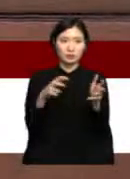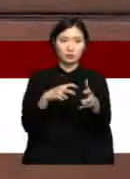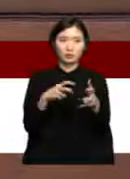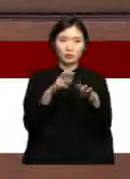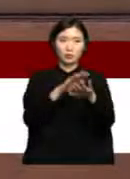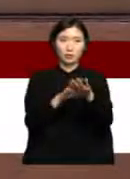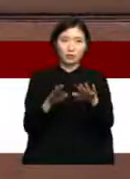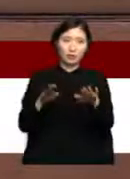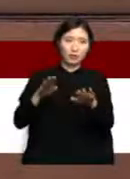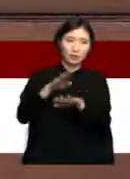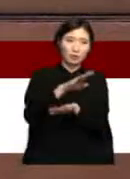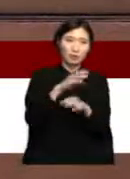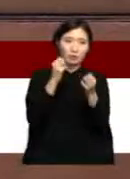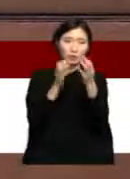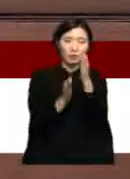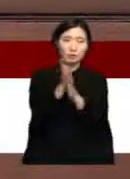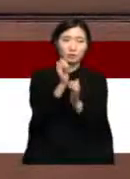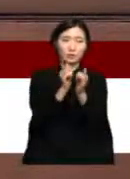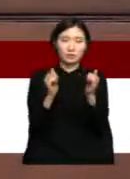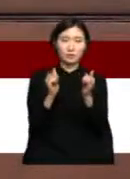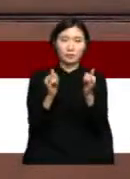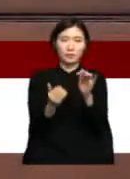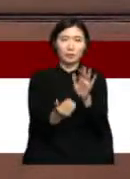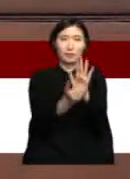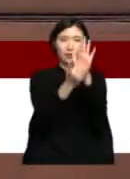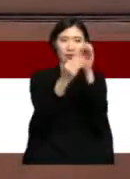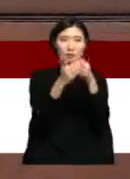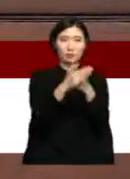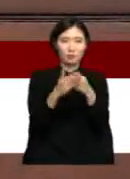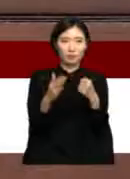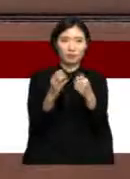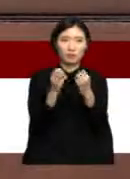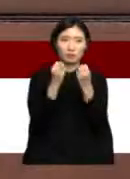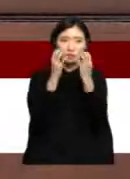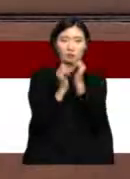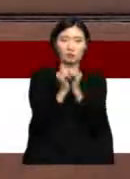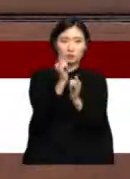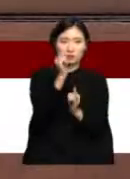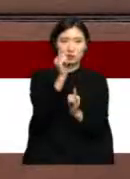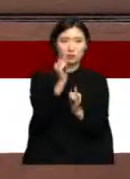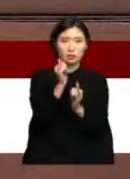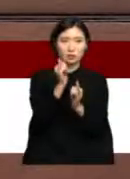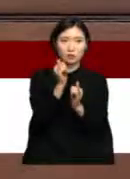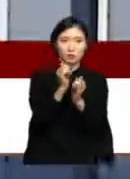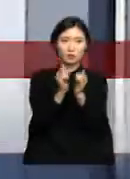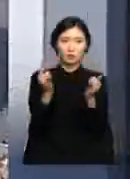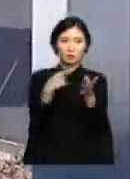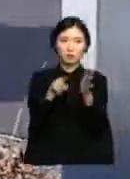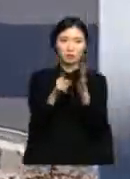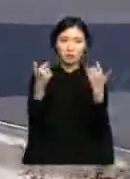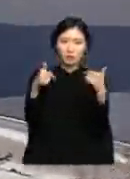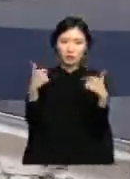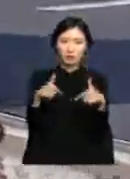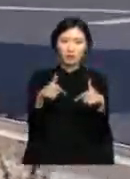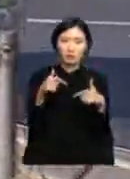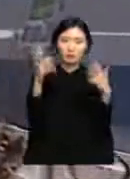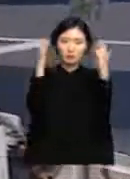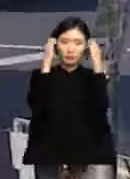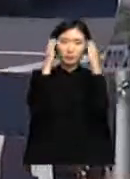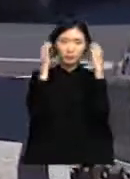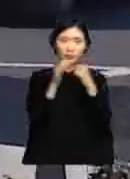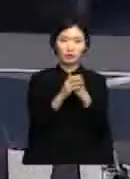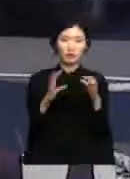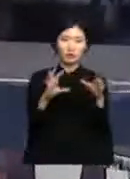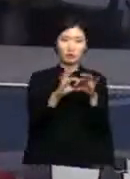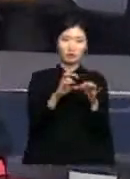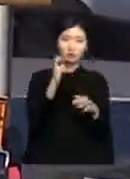나오는 차들을 막아버리는 상황으로 인해 위례신도시 주민들 입장에서는 하루하루가 두려움의 나날입니다. 이와 관련해